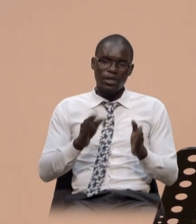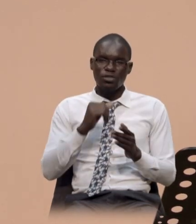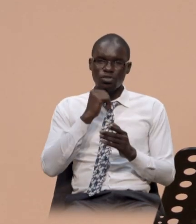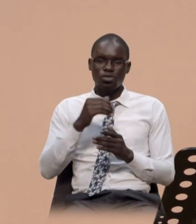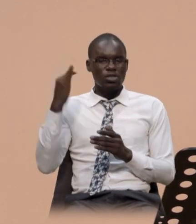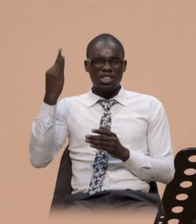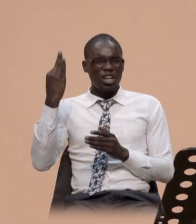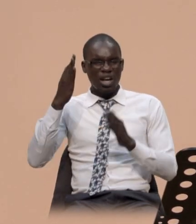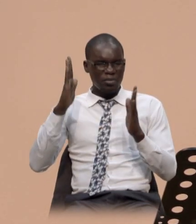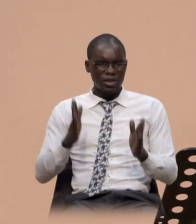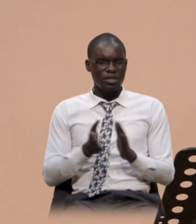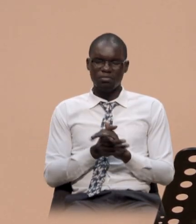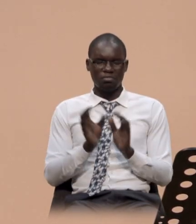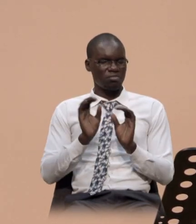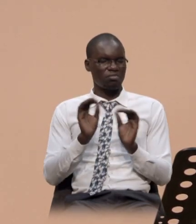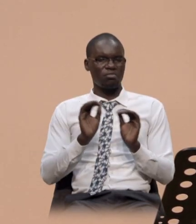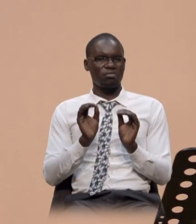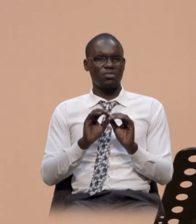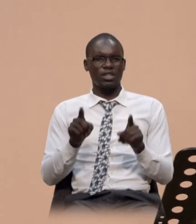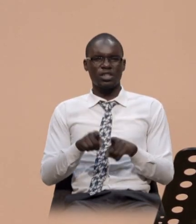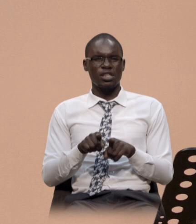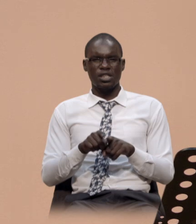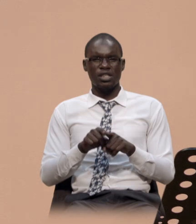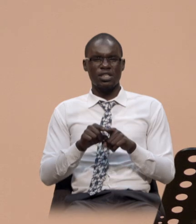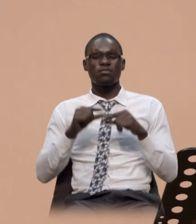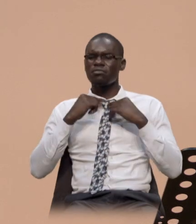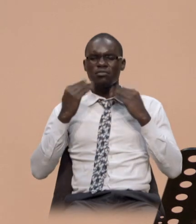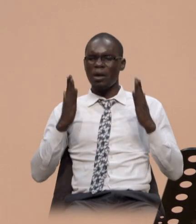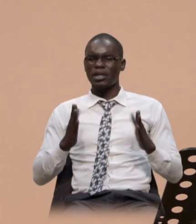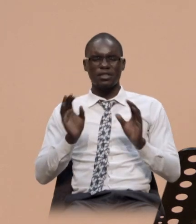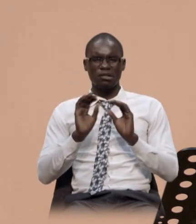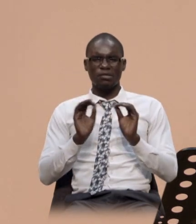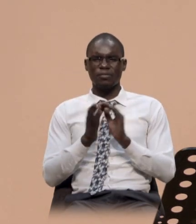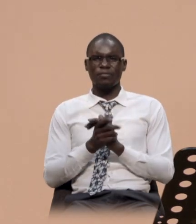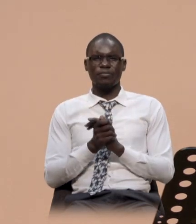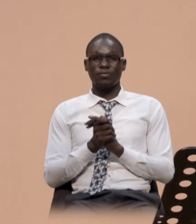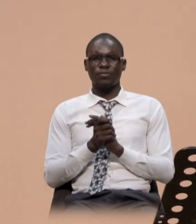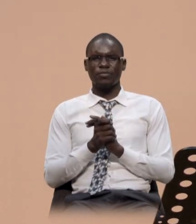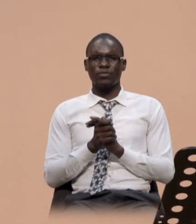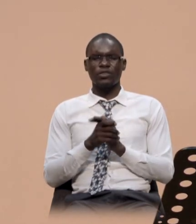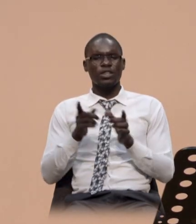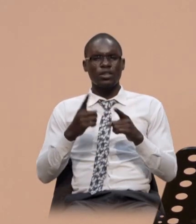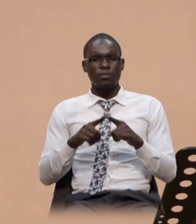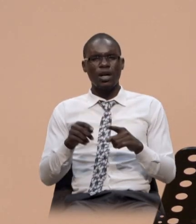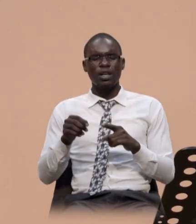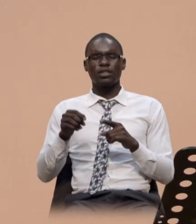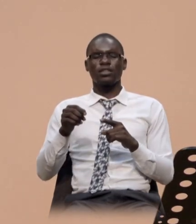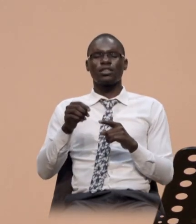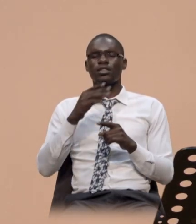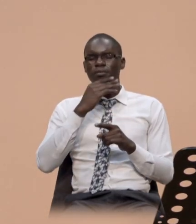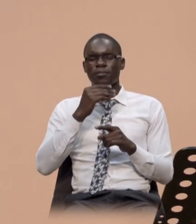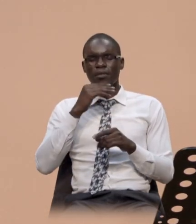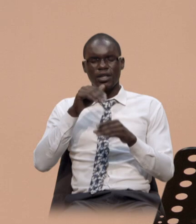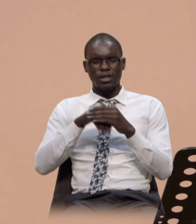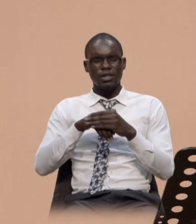mhubiri Ayubu, hakuwa kuhani Ayubu, hakuwa pastor, alikuwa tu ni mzee wa boma